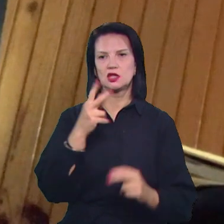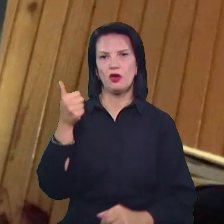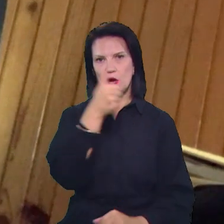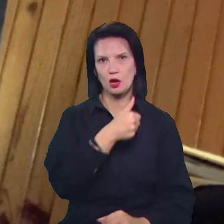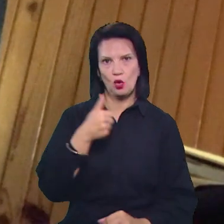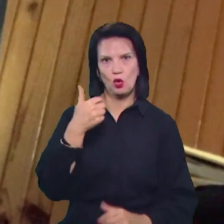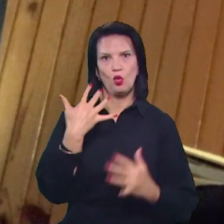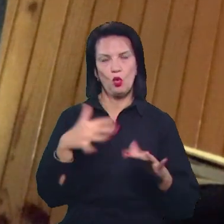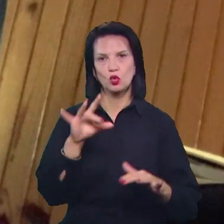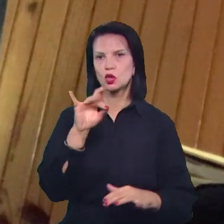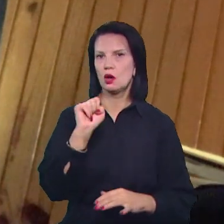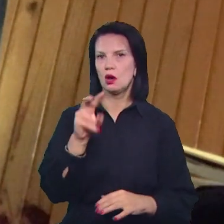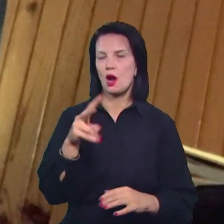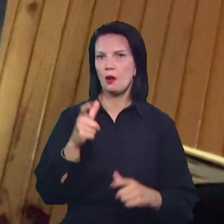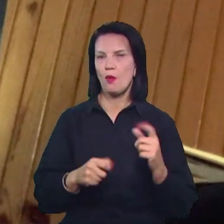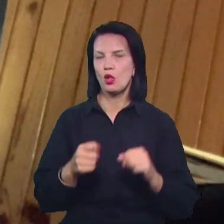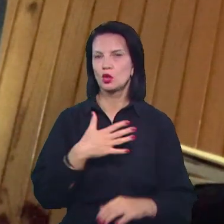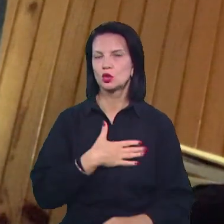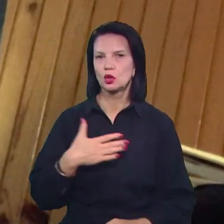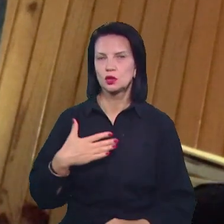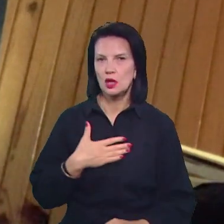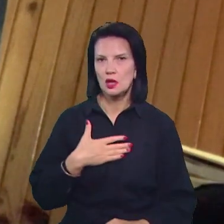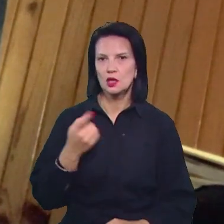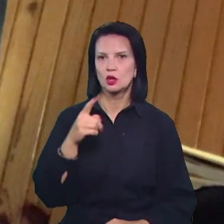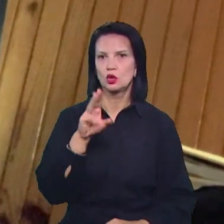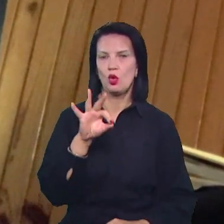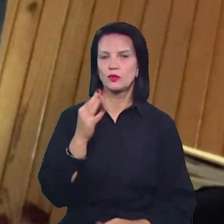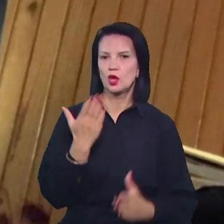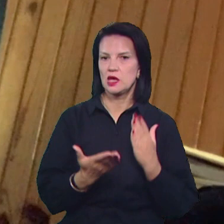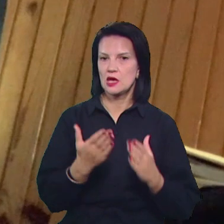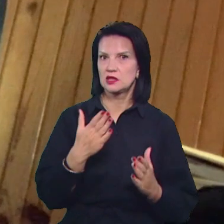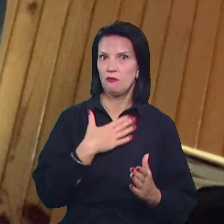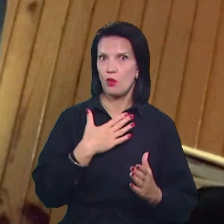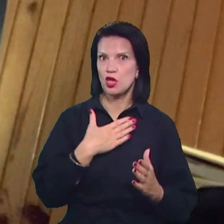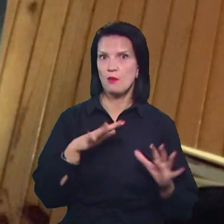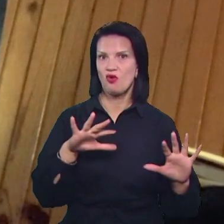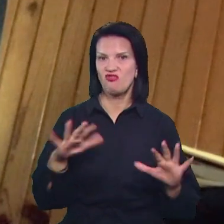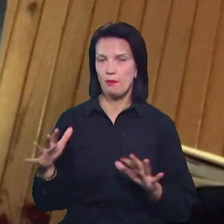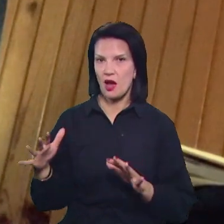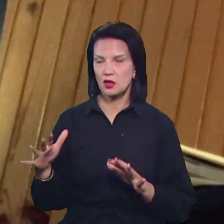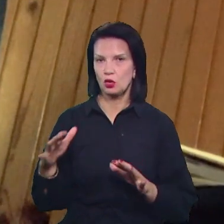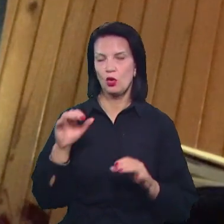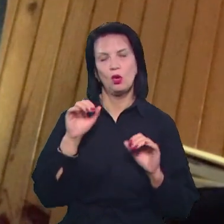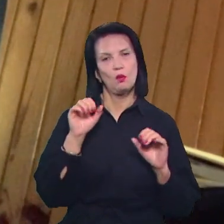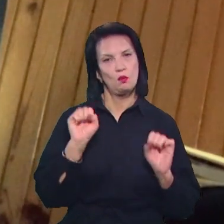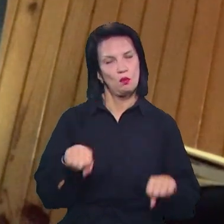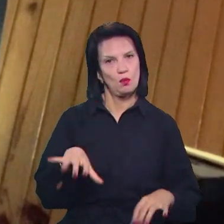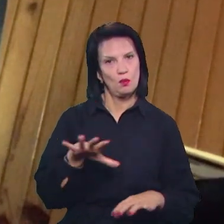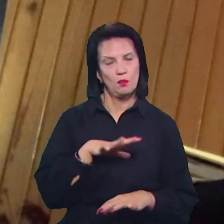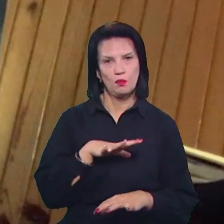вже рак молочної залози. Тобто, ну, якби в моєму випадку, мабуть, було